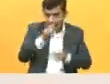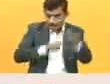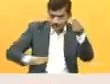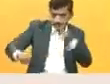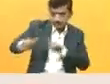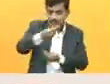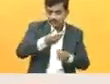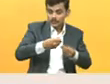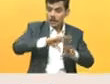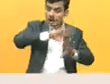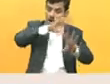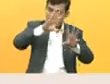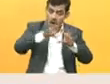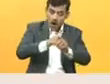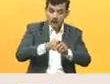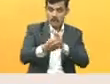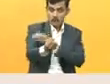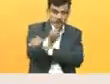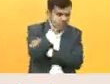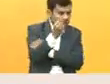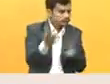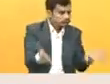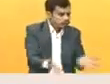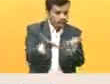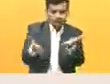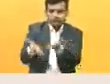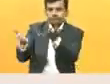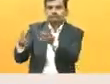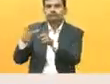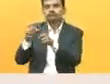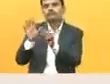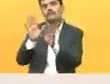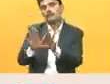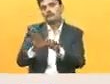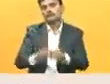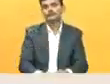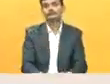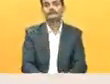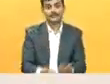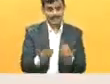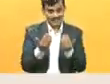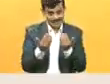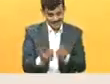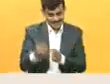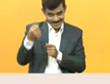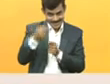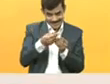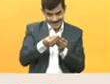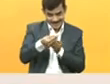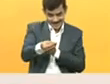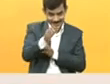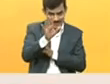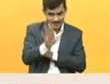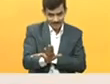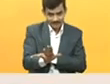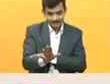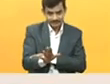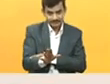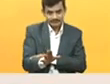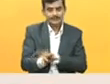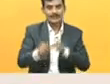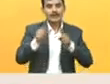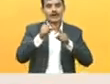हर पक्ष को भी सशक्त करते हैं। साथियों, इस महीने हमने